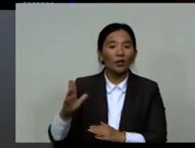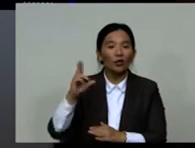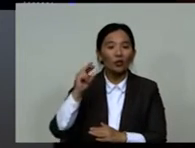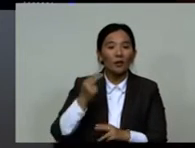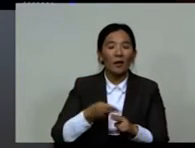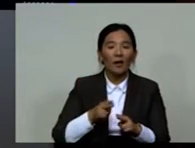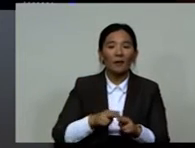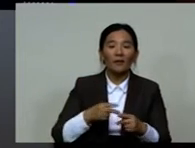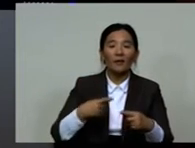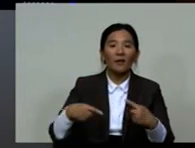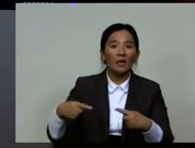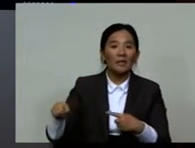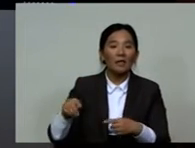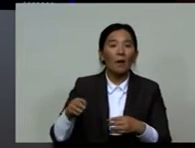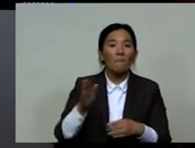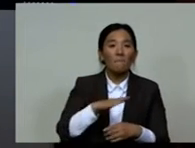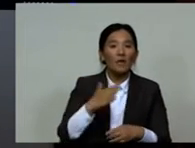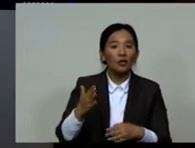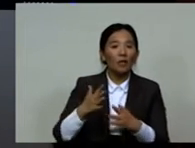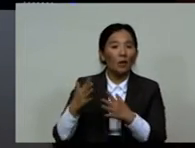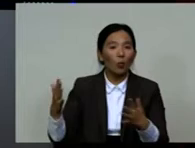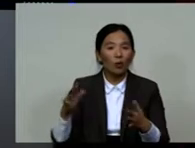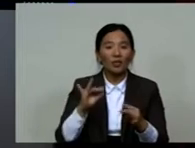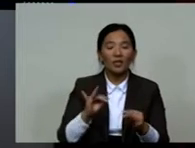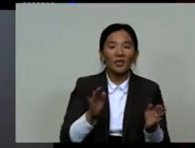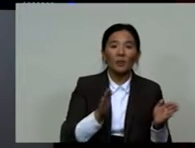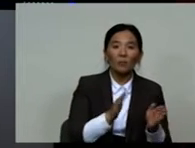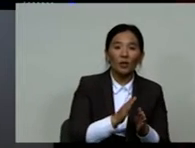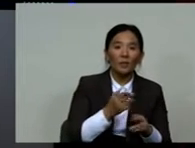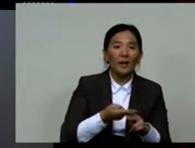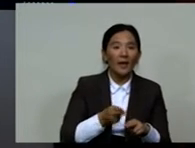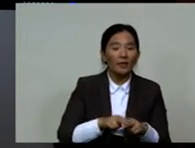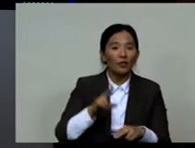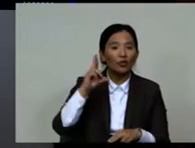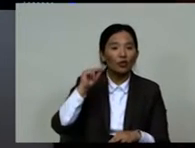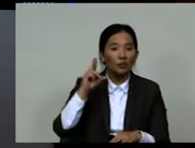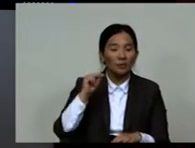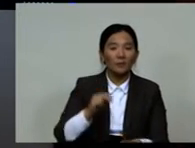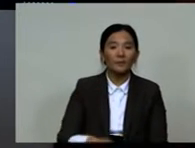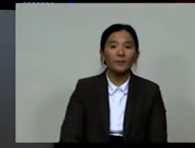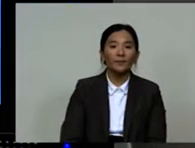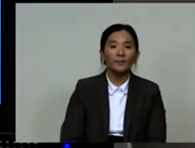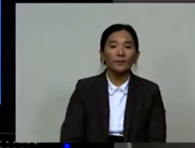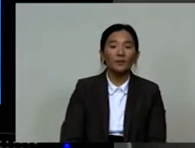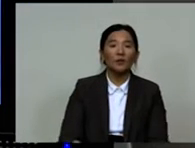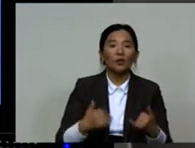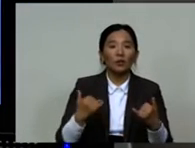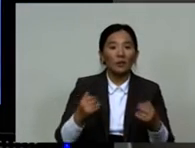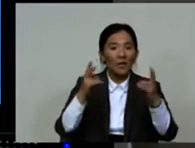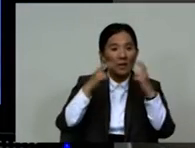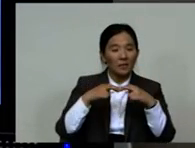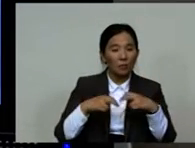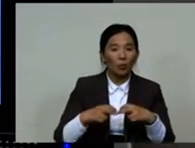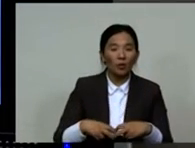Это разность между наибольшим и наименьшим этих чисел. Давайте